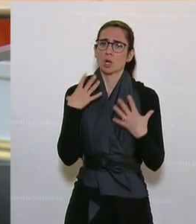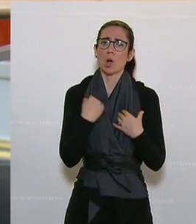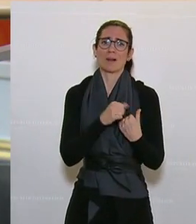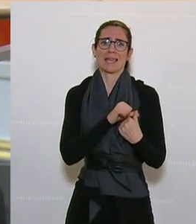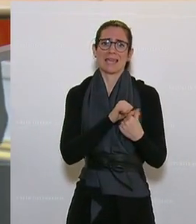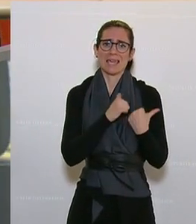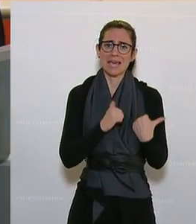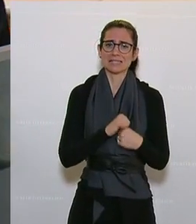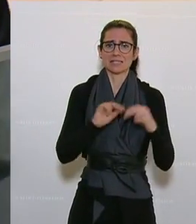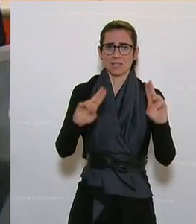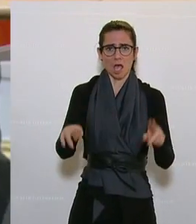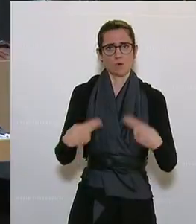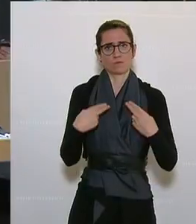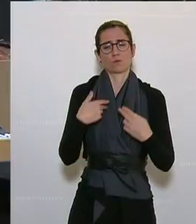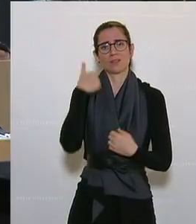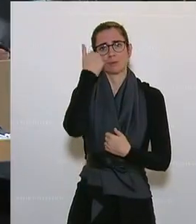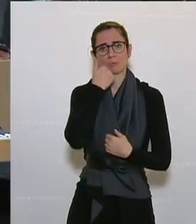versehen.